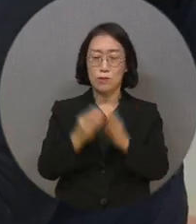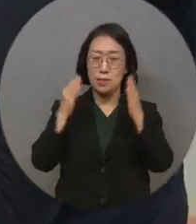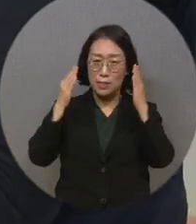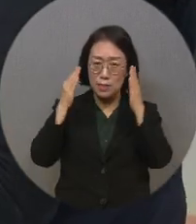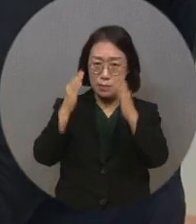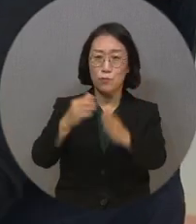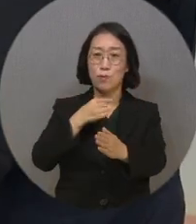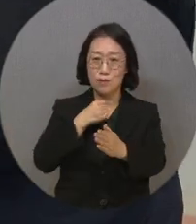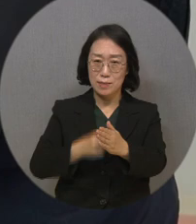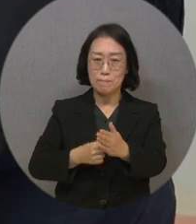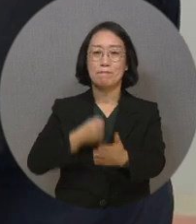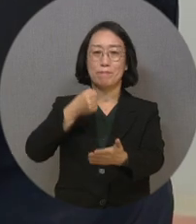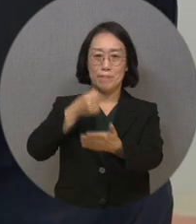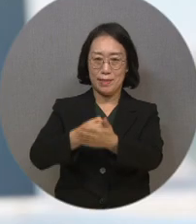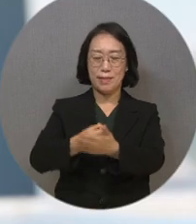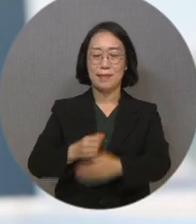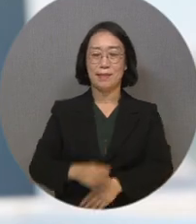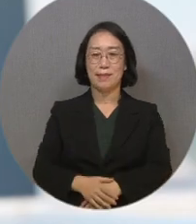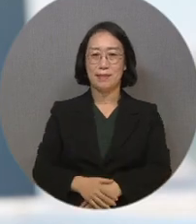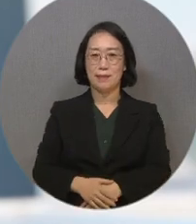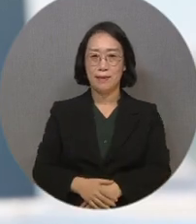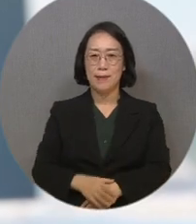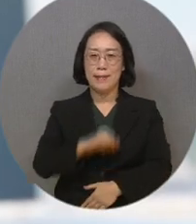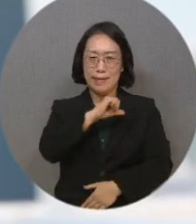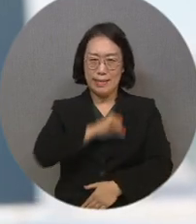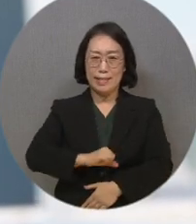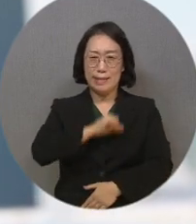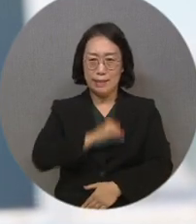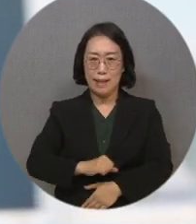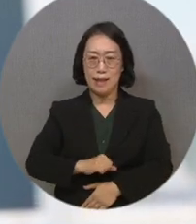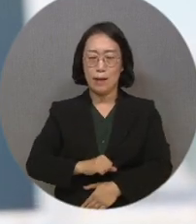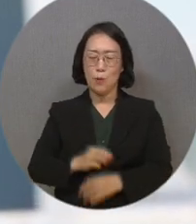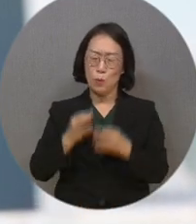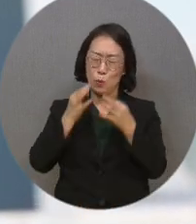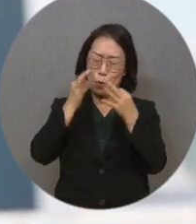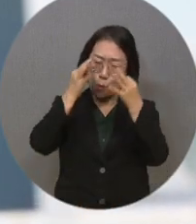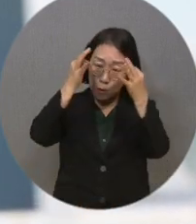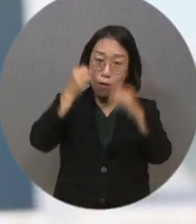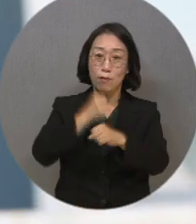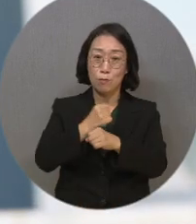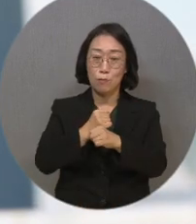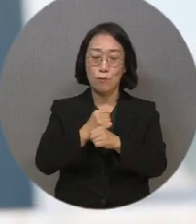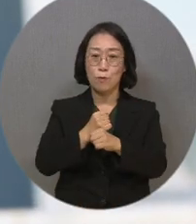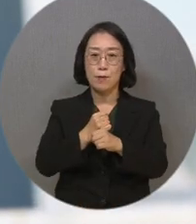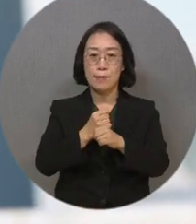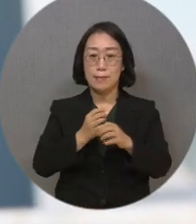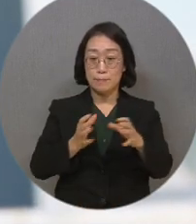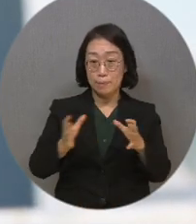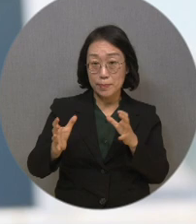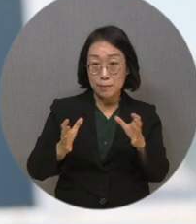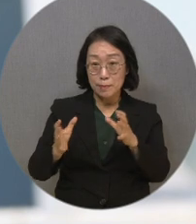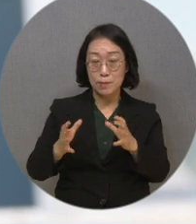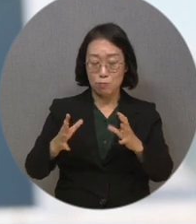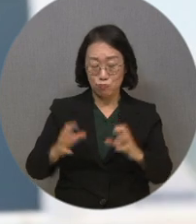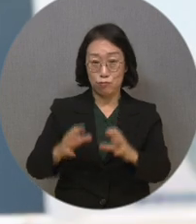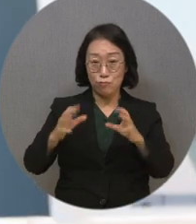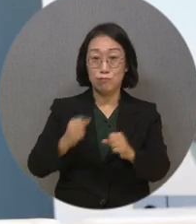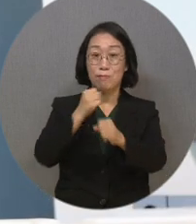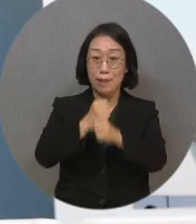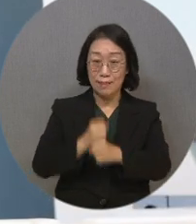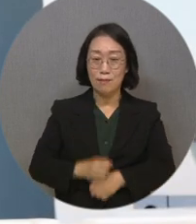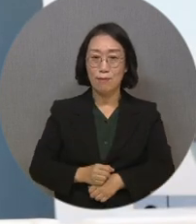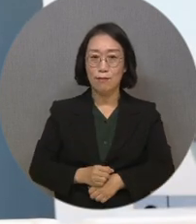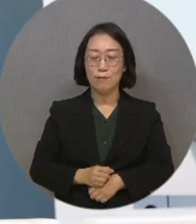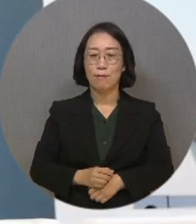다짐도 하게 됩니다. 인내와 정성으로 도자기를 만들며 일상 속의 작은 생명에게